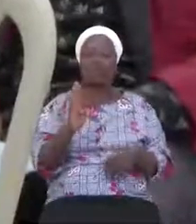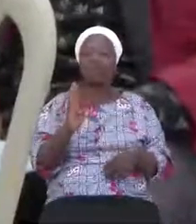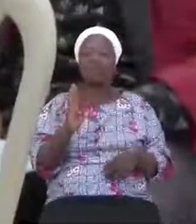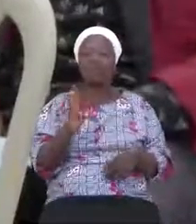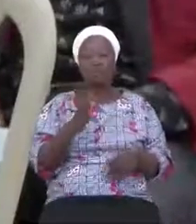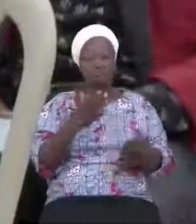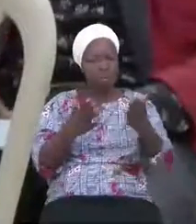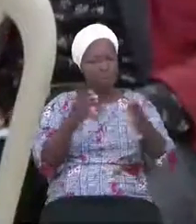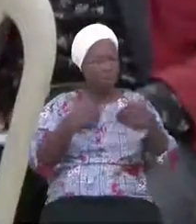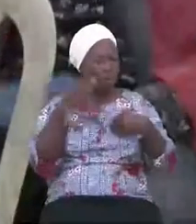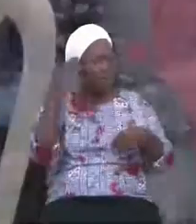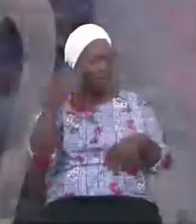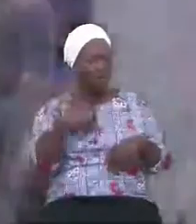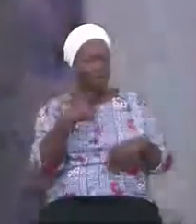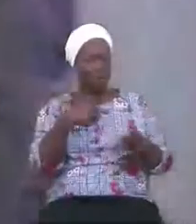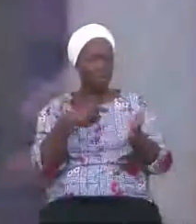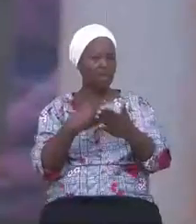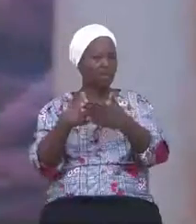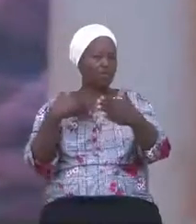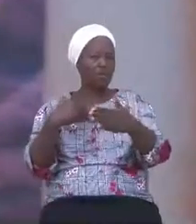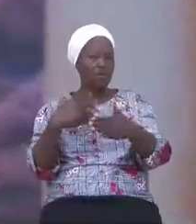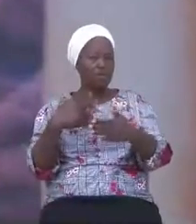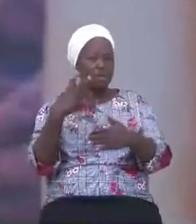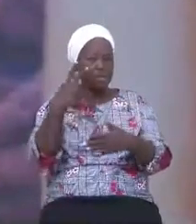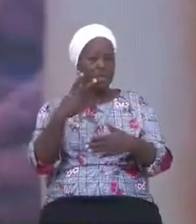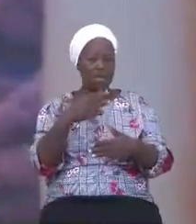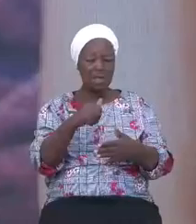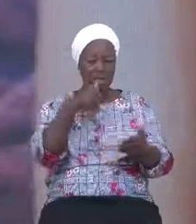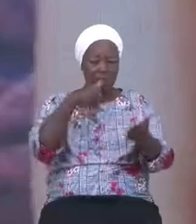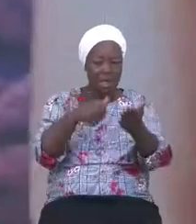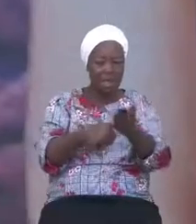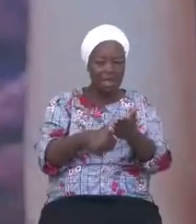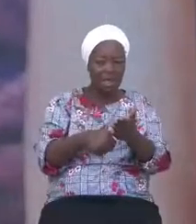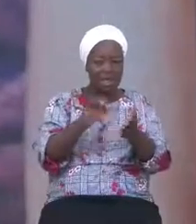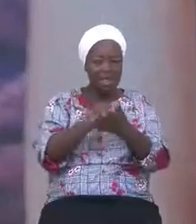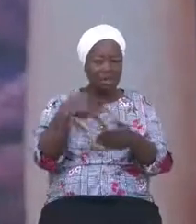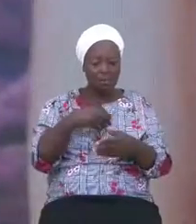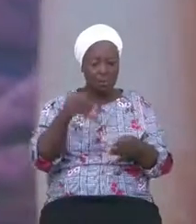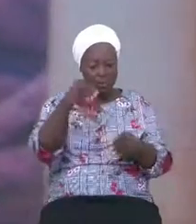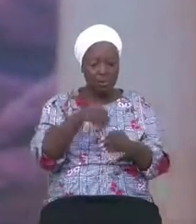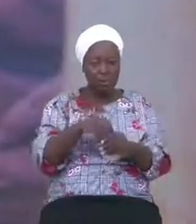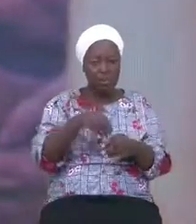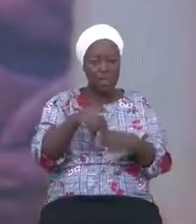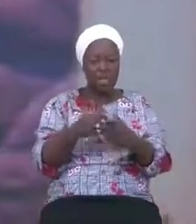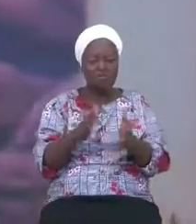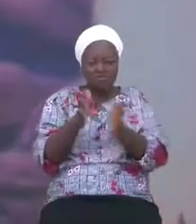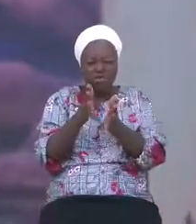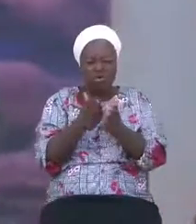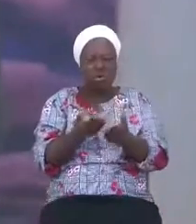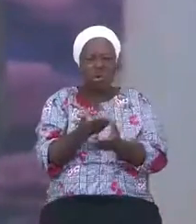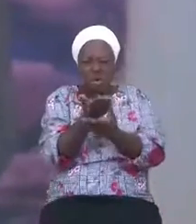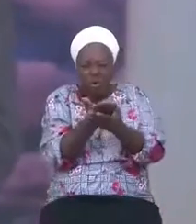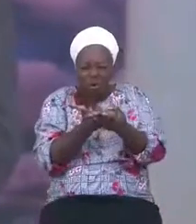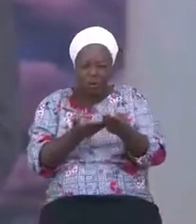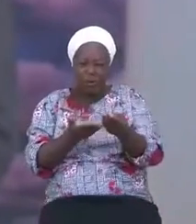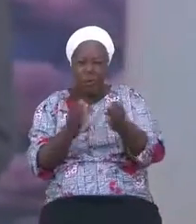Peut-être que tu m'as entendu dire ça avant. Regardez une lettre qu'on met dans une petite enveloppe.